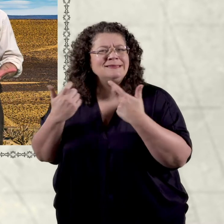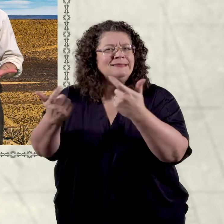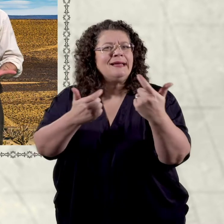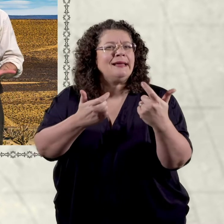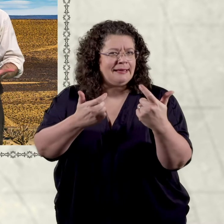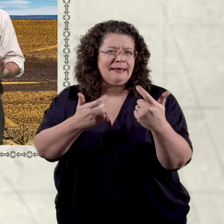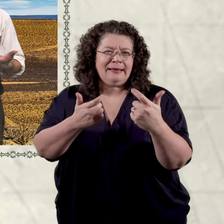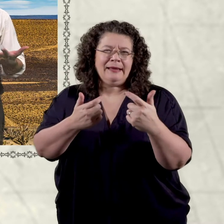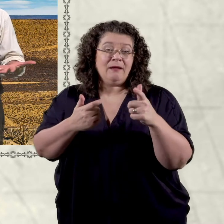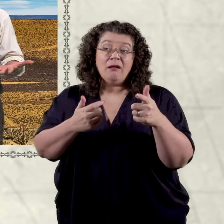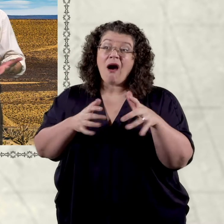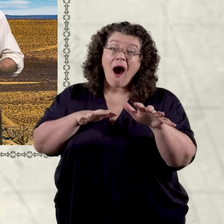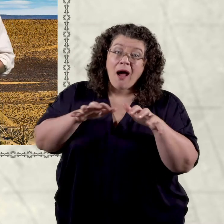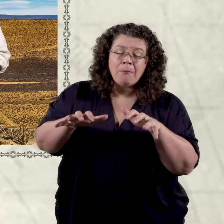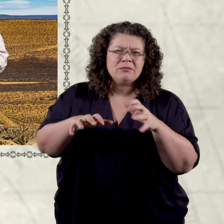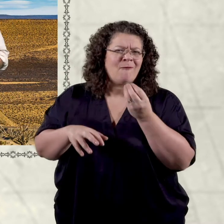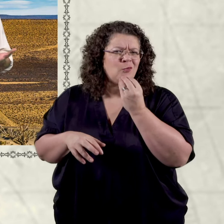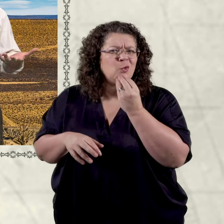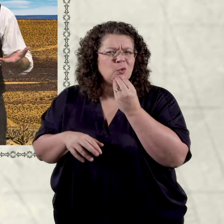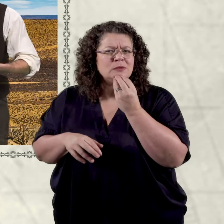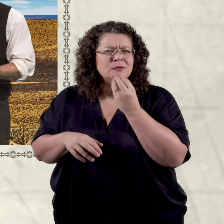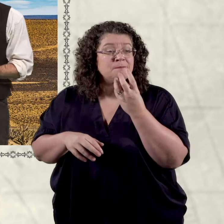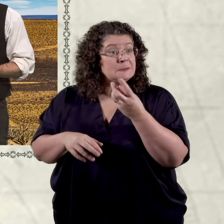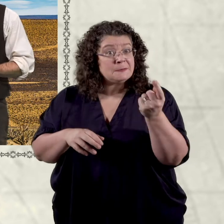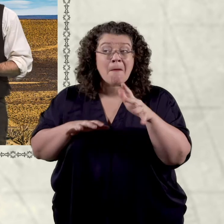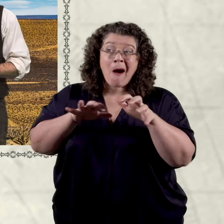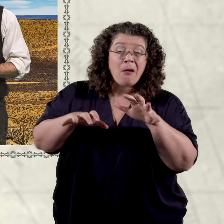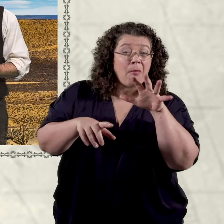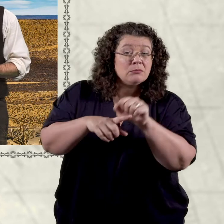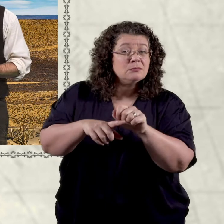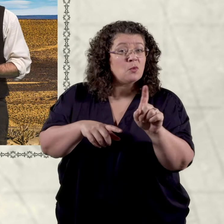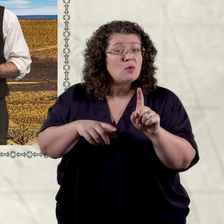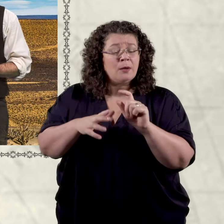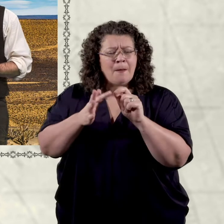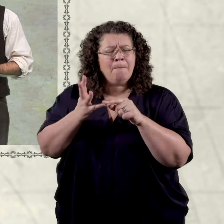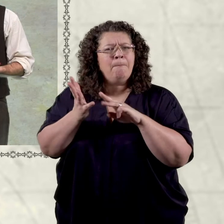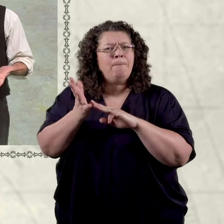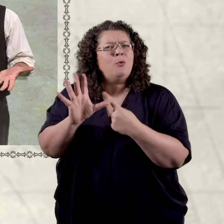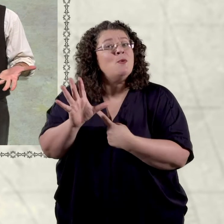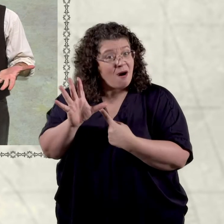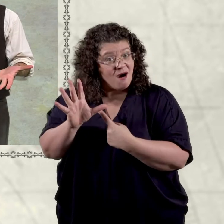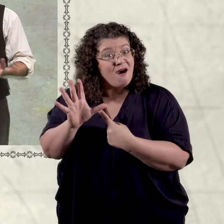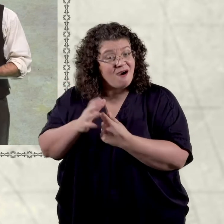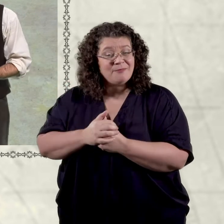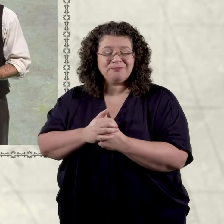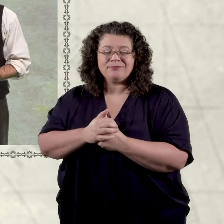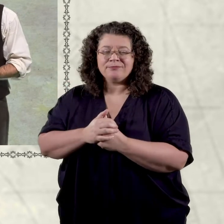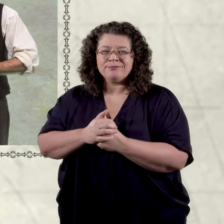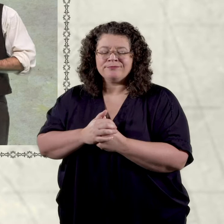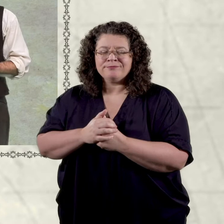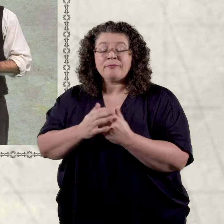Hela anifeiliaid i gael bwyd. Y rhai o'r anifeiliaid oedden nhw'n hela oedd cath wyllt y